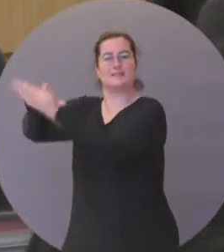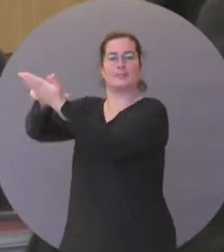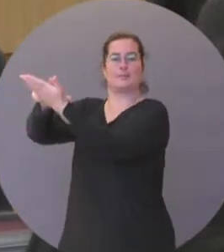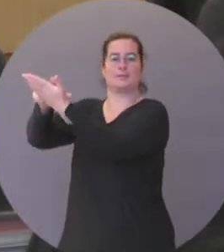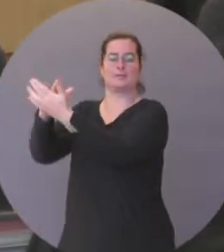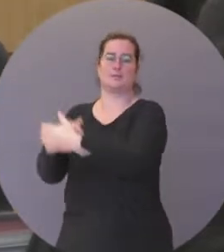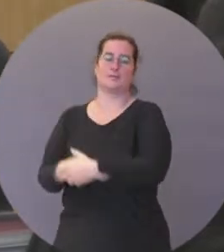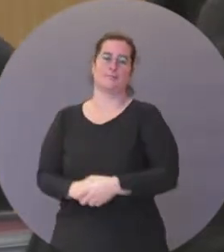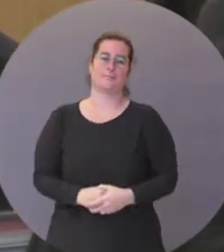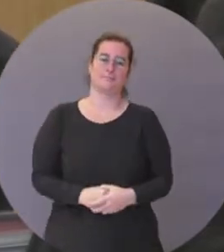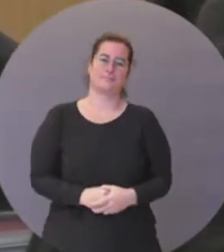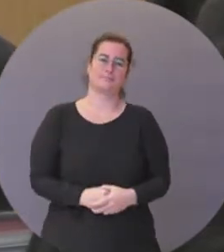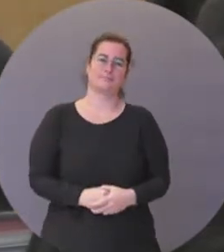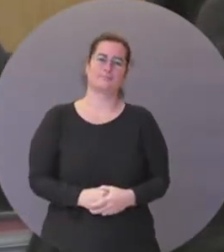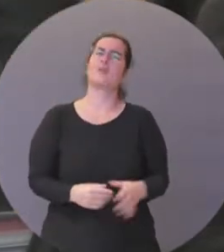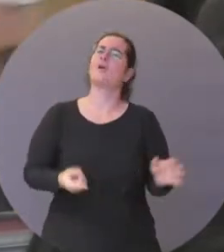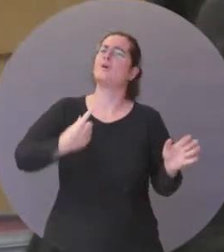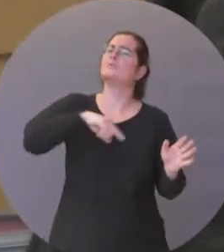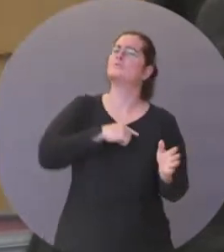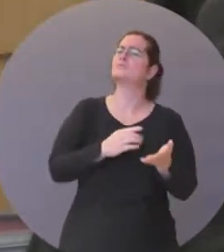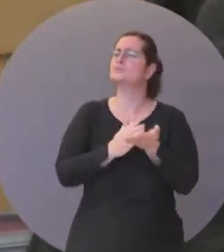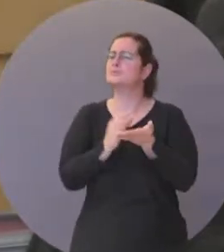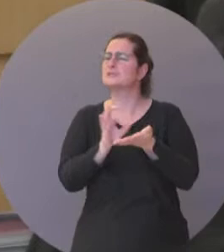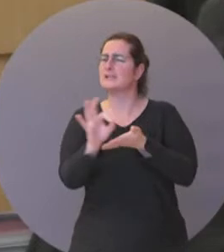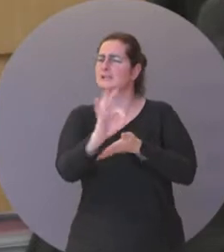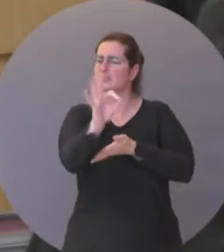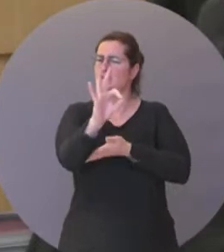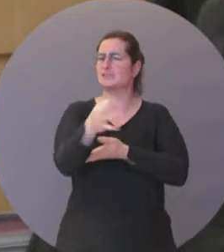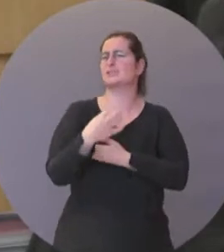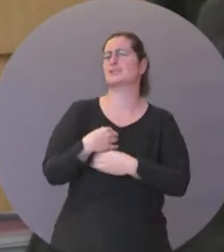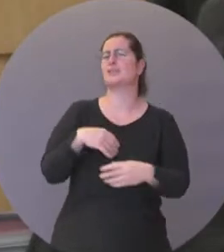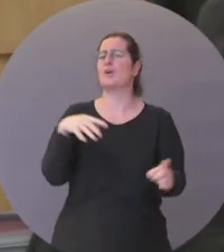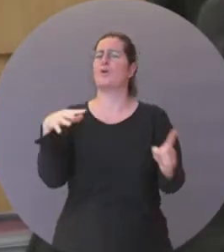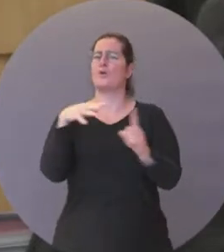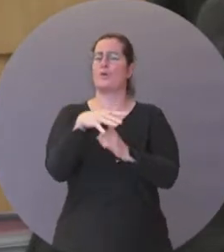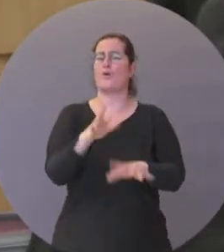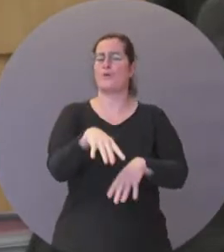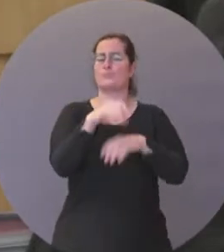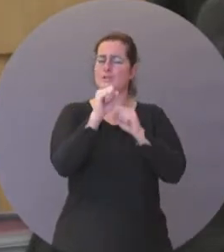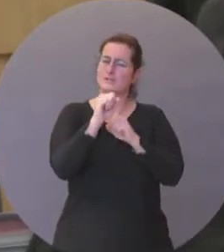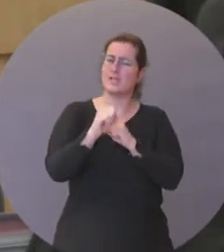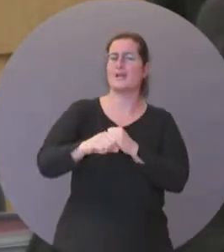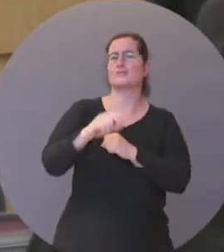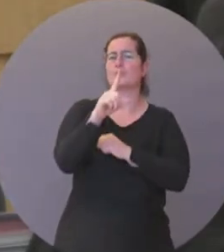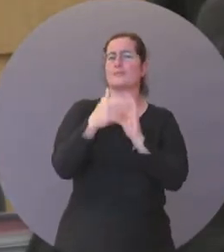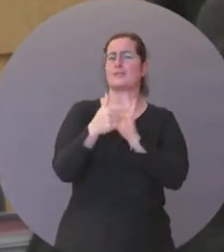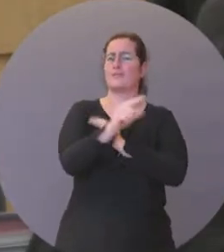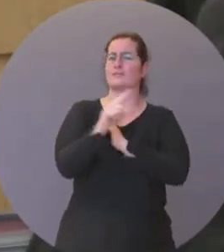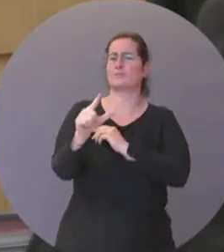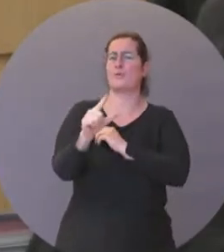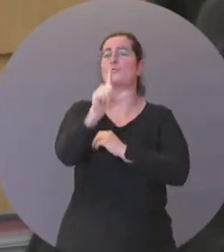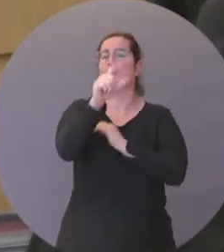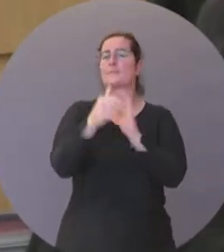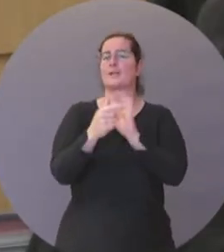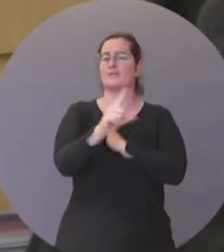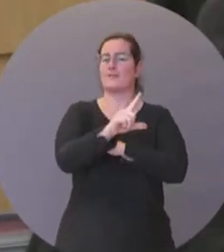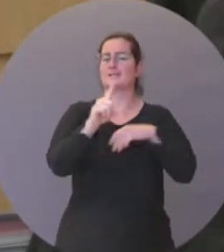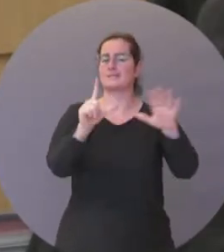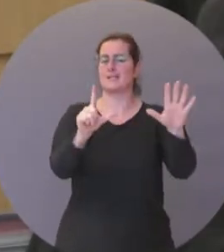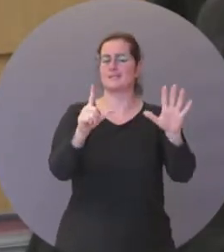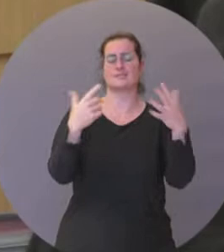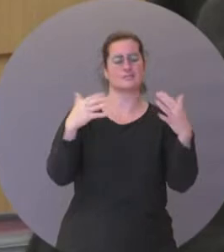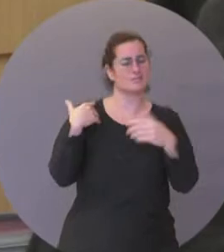la feuille de route insertion emploi 2022-2027 du schéma unique des solidarités qui nous a été présenté